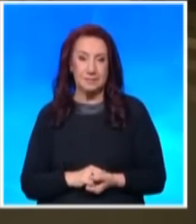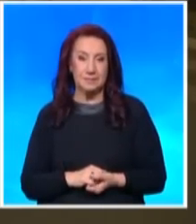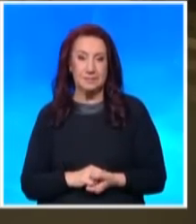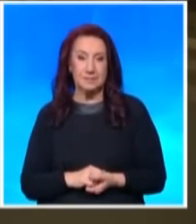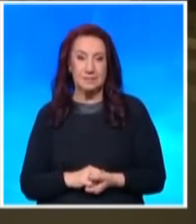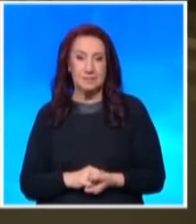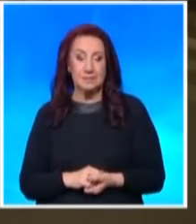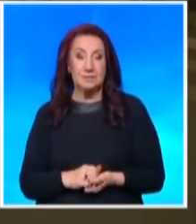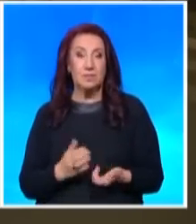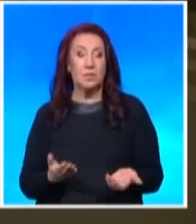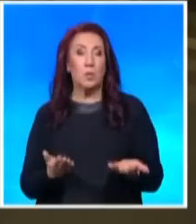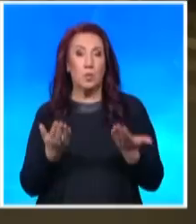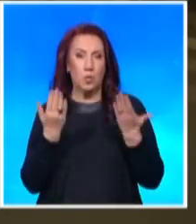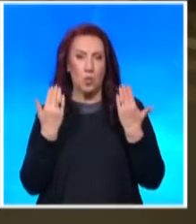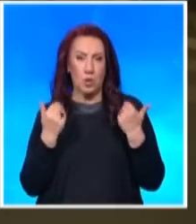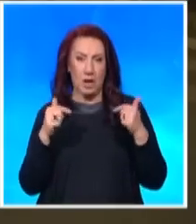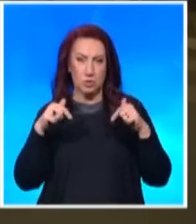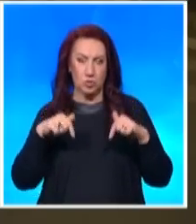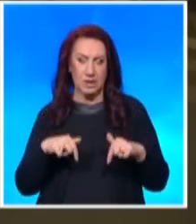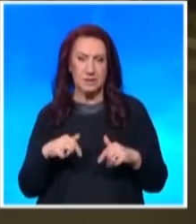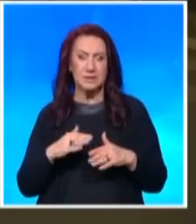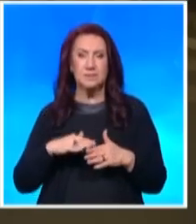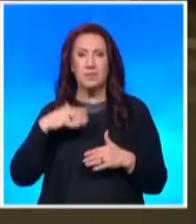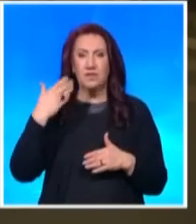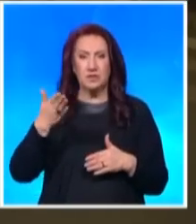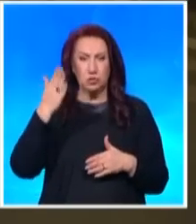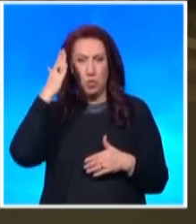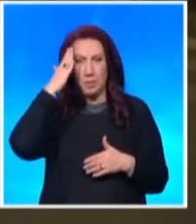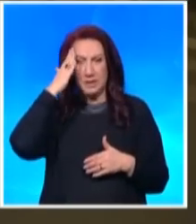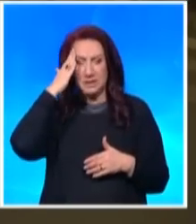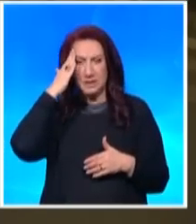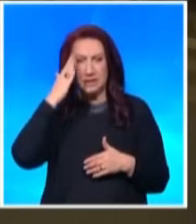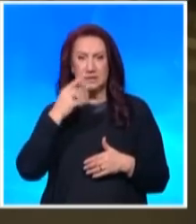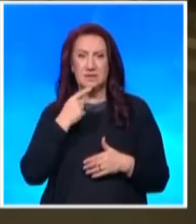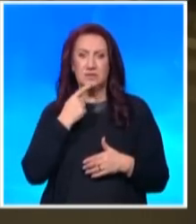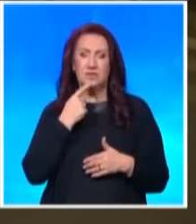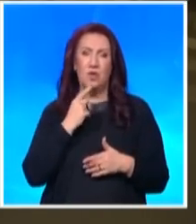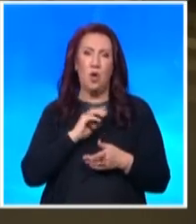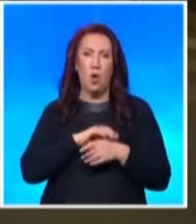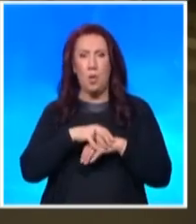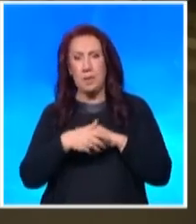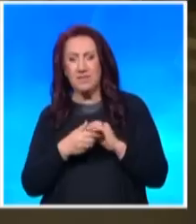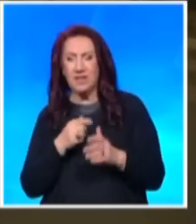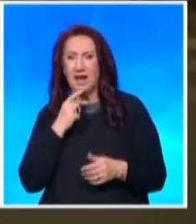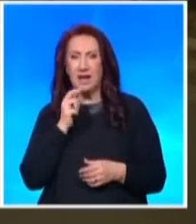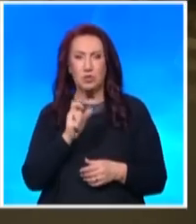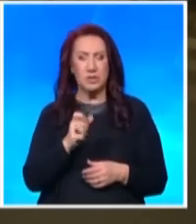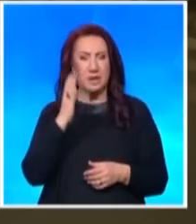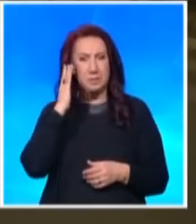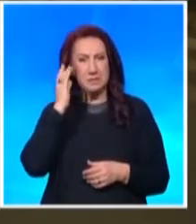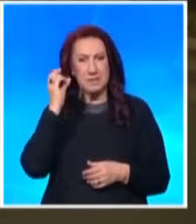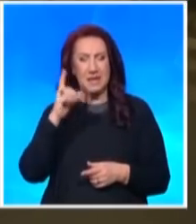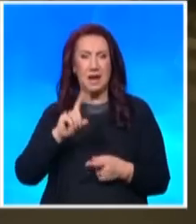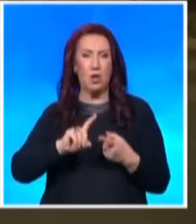Първо днес от външното ни министерство опровергаха думите на премиера Ковачевски за това, че